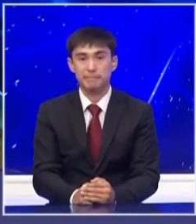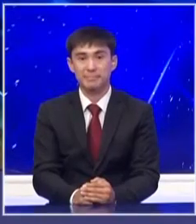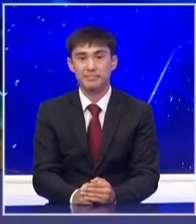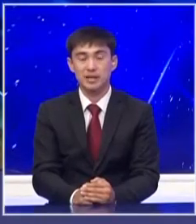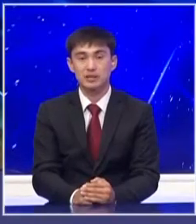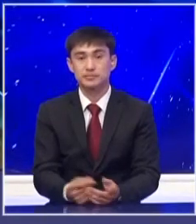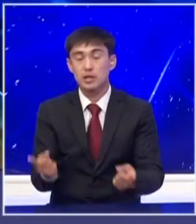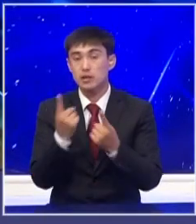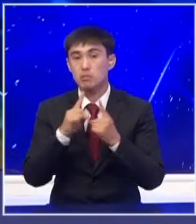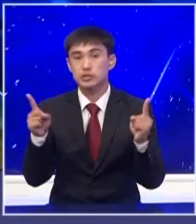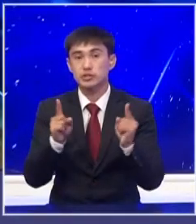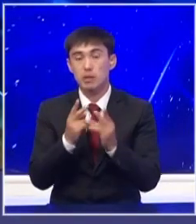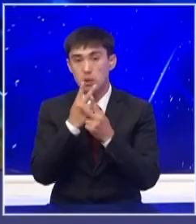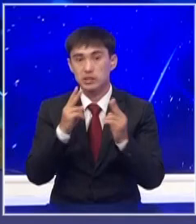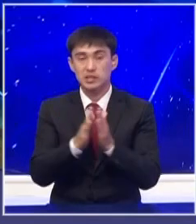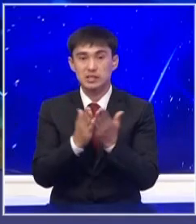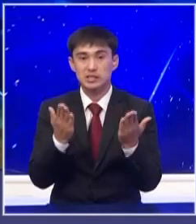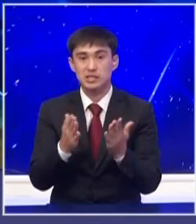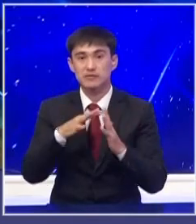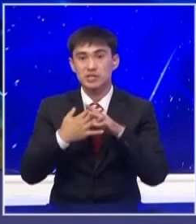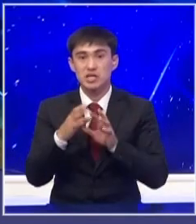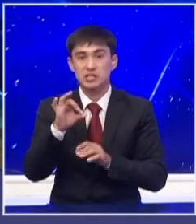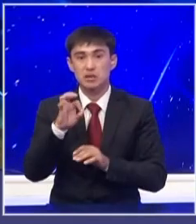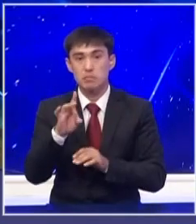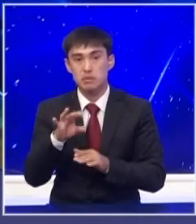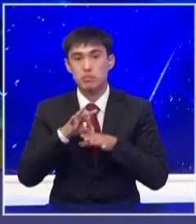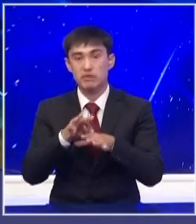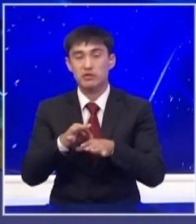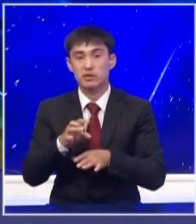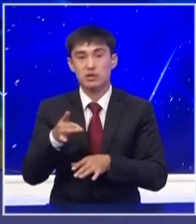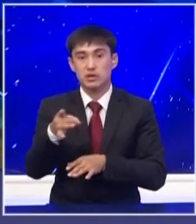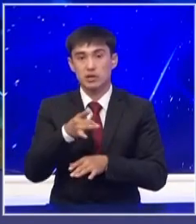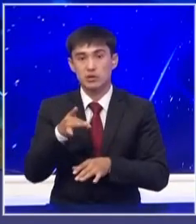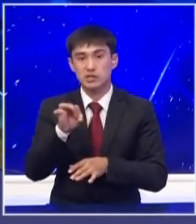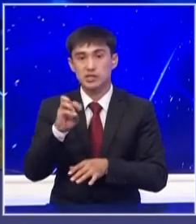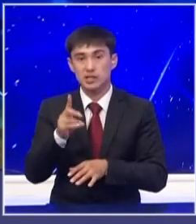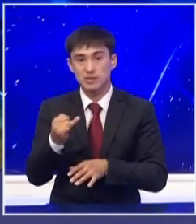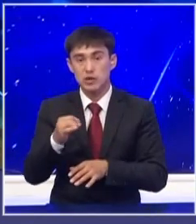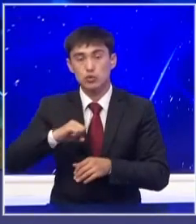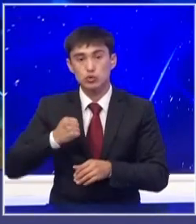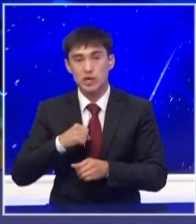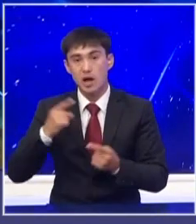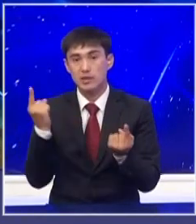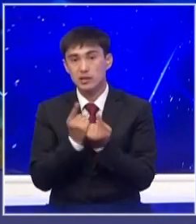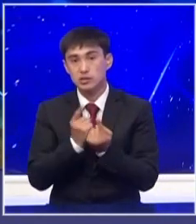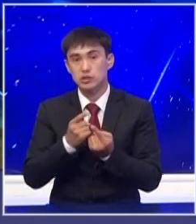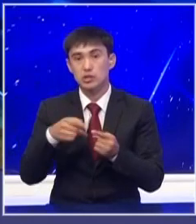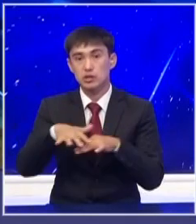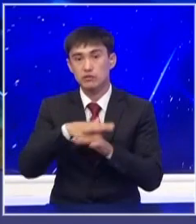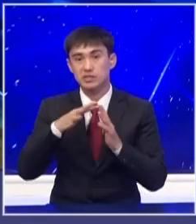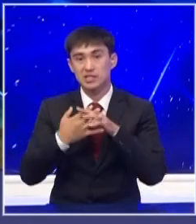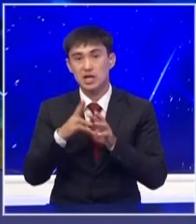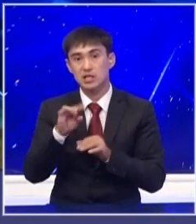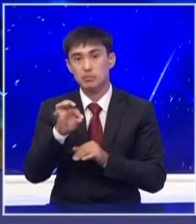Необычная презентация книги состоялась в селе Сарымбет из Кельдинского района. Друзья и одноклассники уроженца этого села